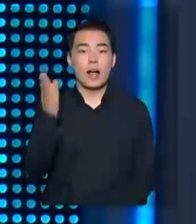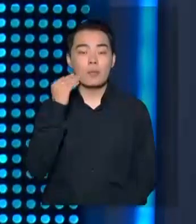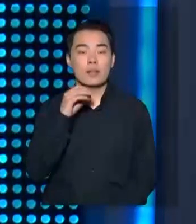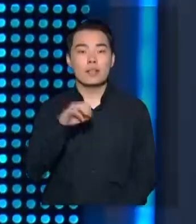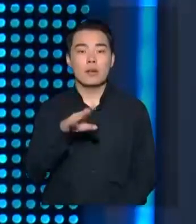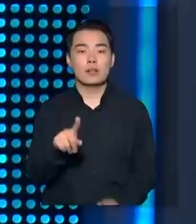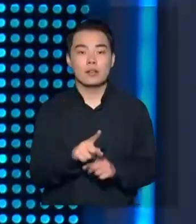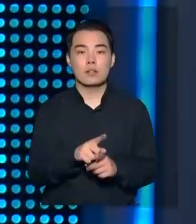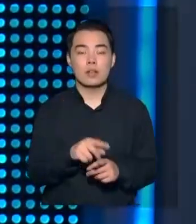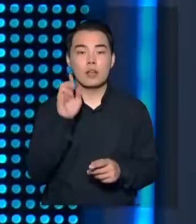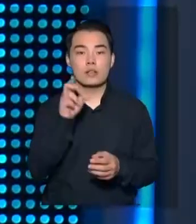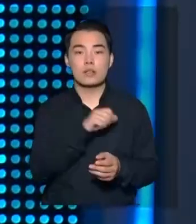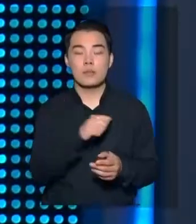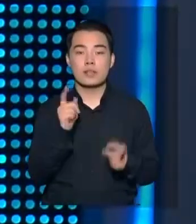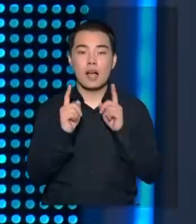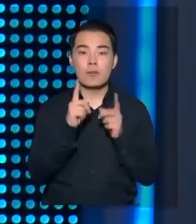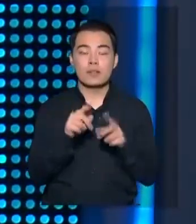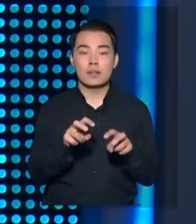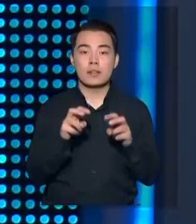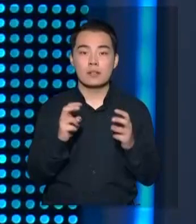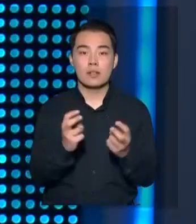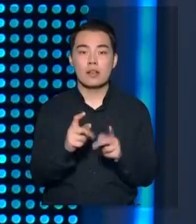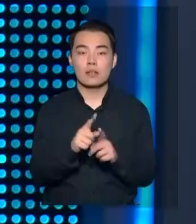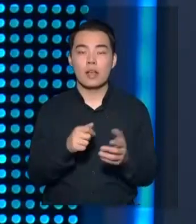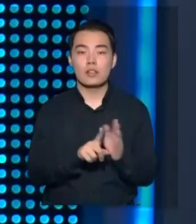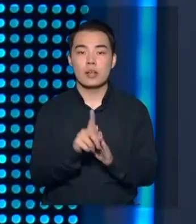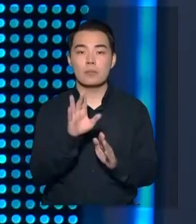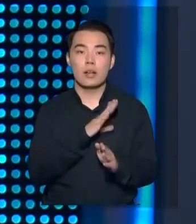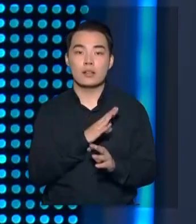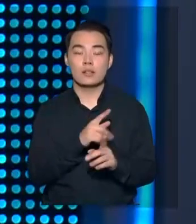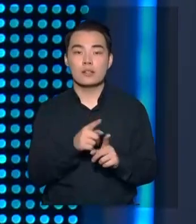Алматыда Евразиялық үкіметаралық кеңестің отырысы басталды. Кездесуде